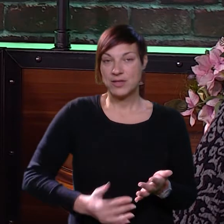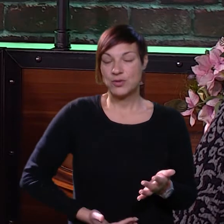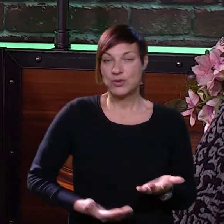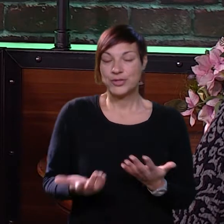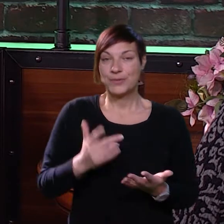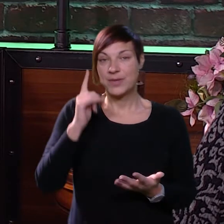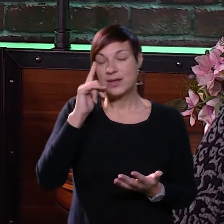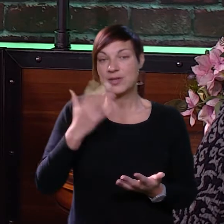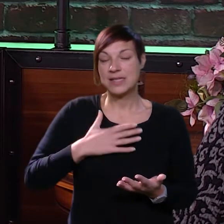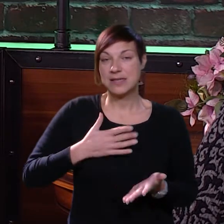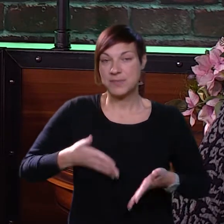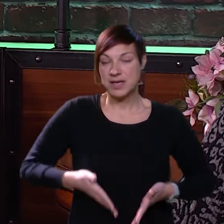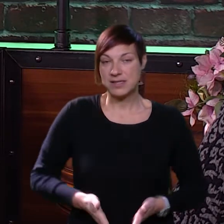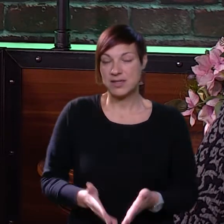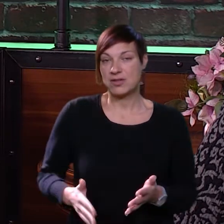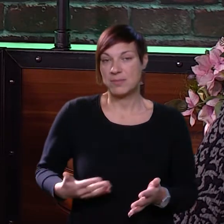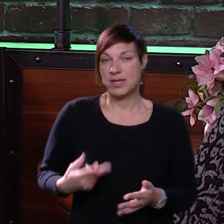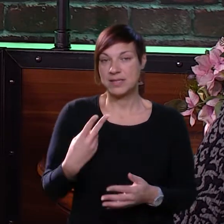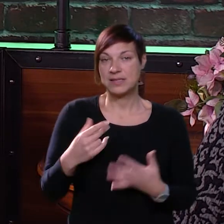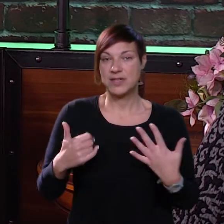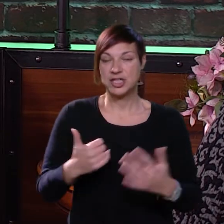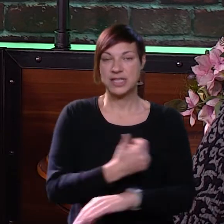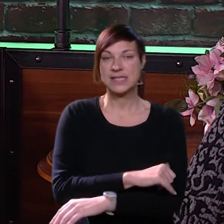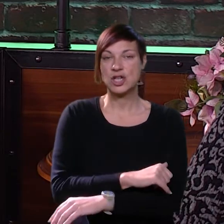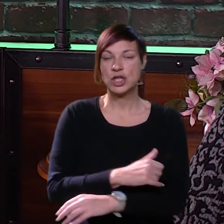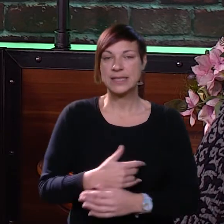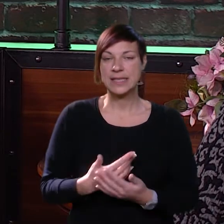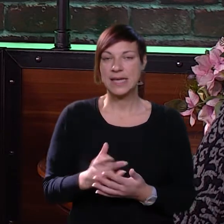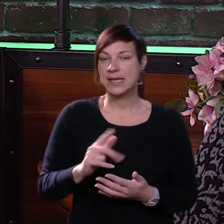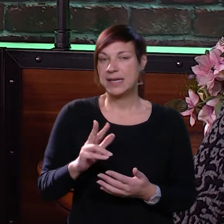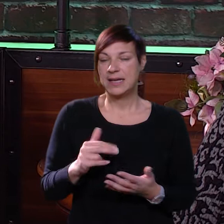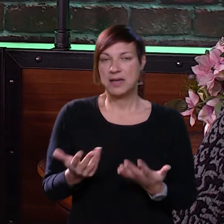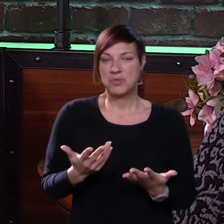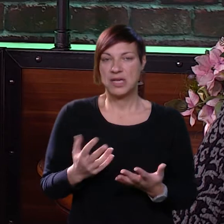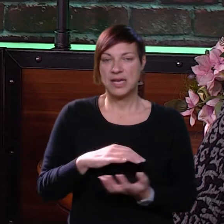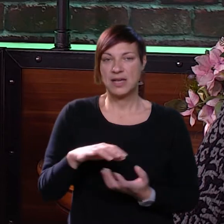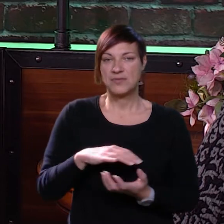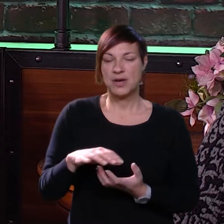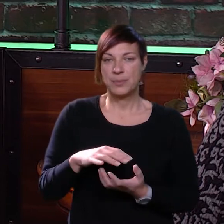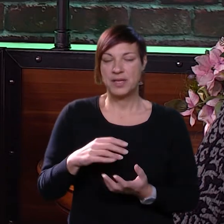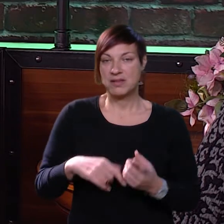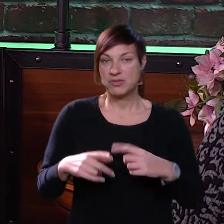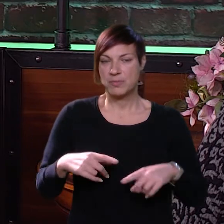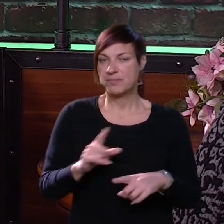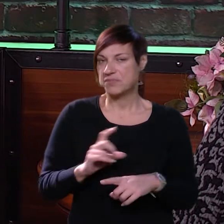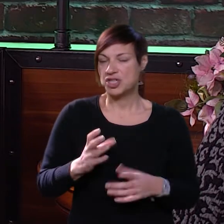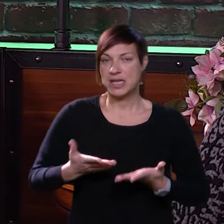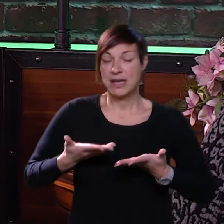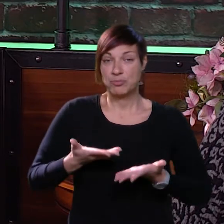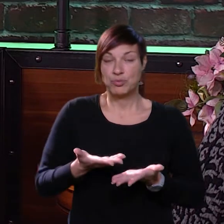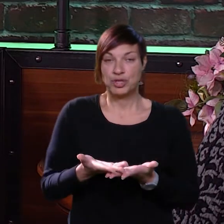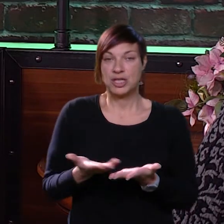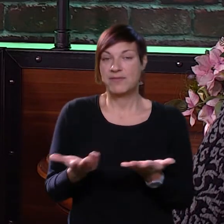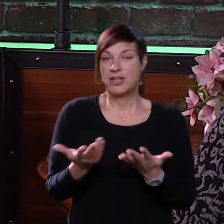trudnoće, pogotovo ako ne znam, evo ja sam rodila u mladoj dobi sa 26 godina, nemamo nikakvu obiteljsku amnezu, znači ništa